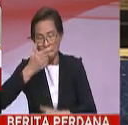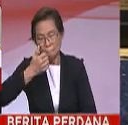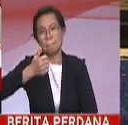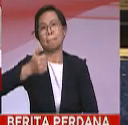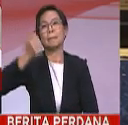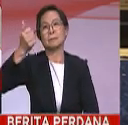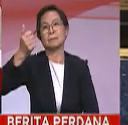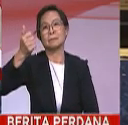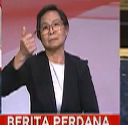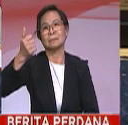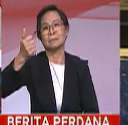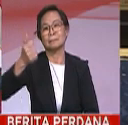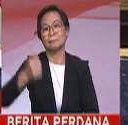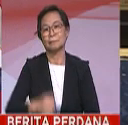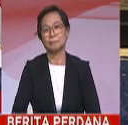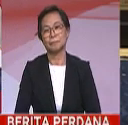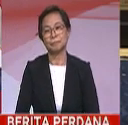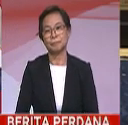berkesan.